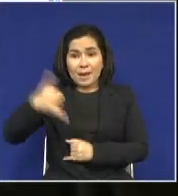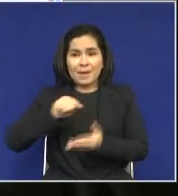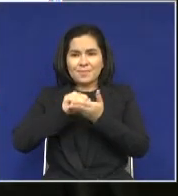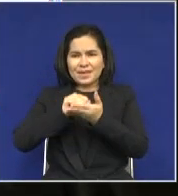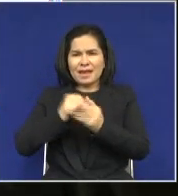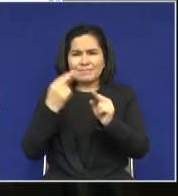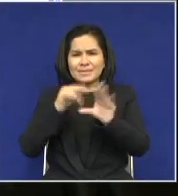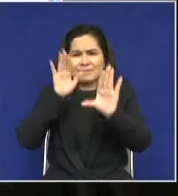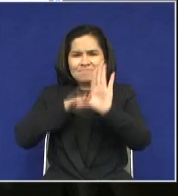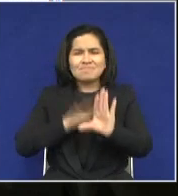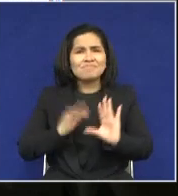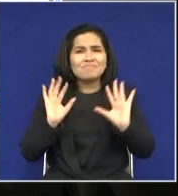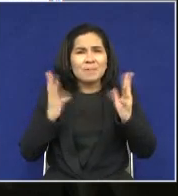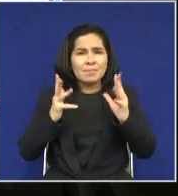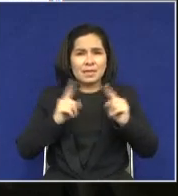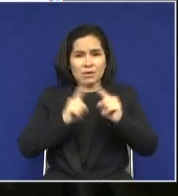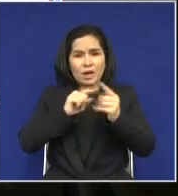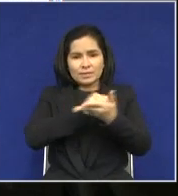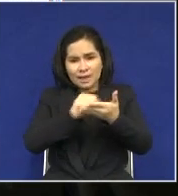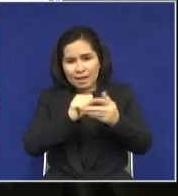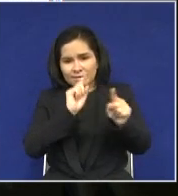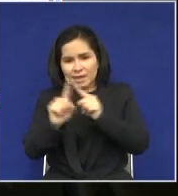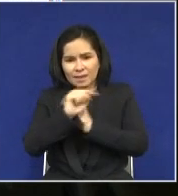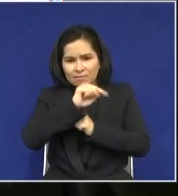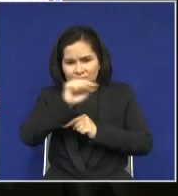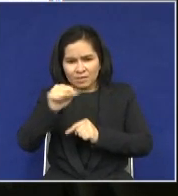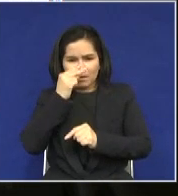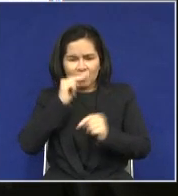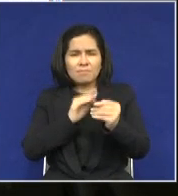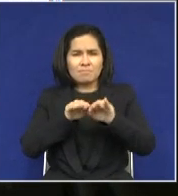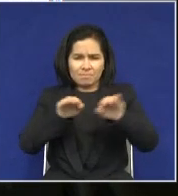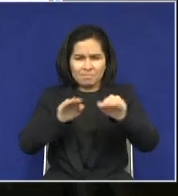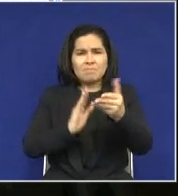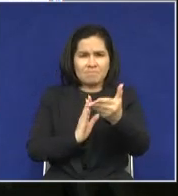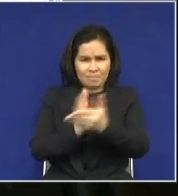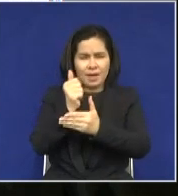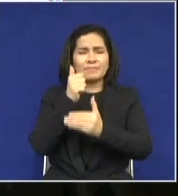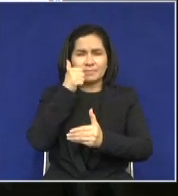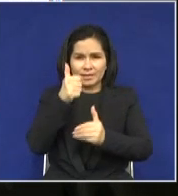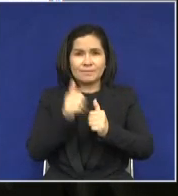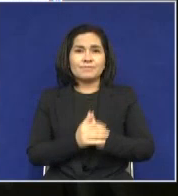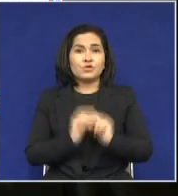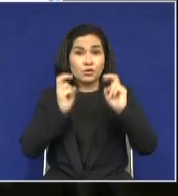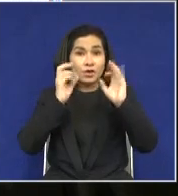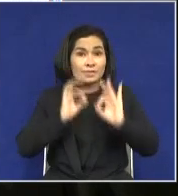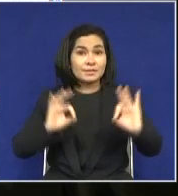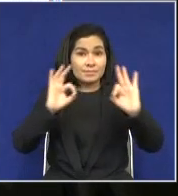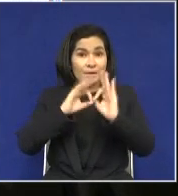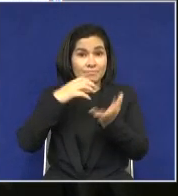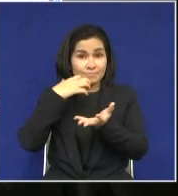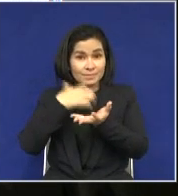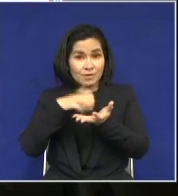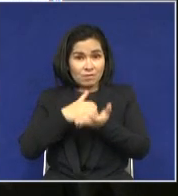แต่เรื่องของสุขอนามัยในส่วนอื่นๆเนี่ยถือว่าผ่านได้ค่อนข้างดีนะครับอันนี้ก็คือประเด็นสำคัญที่อยากจะขออนุญาตน